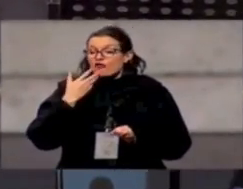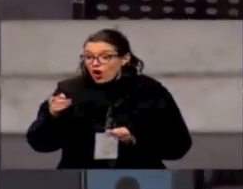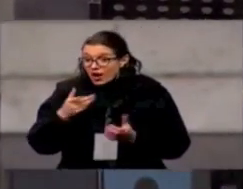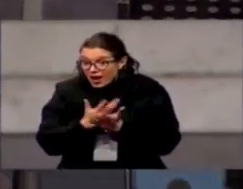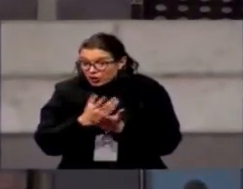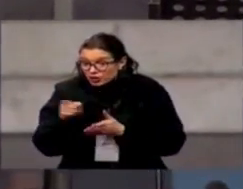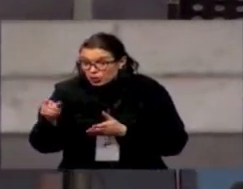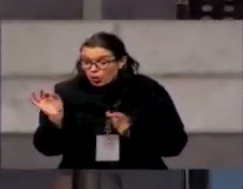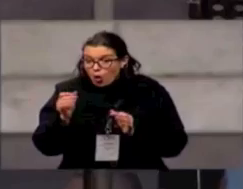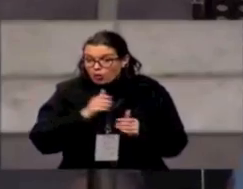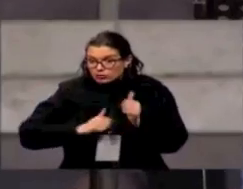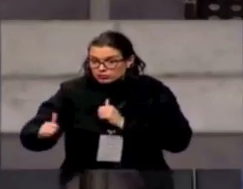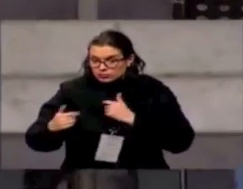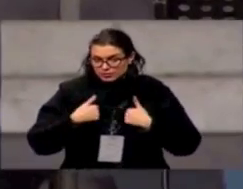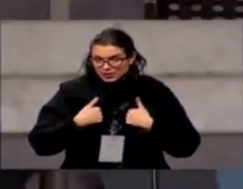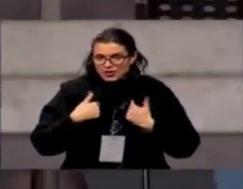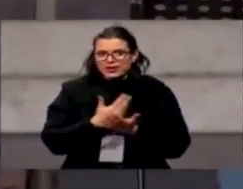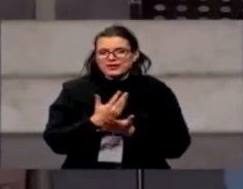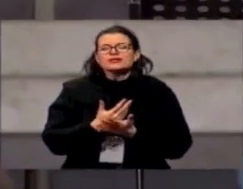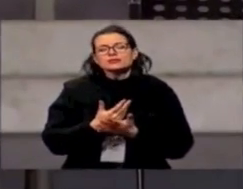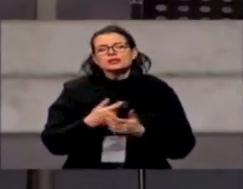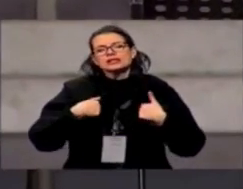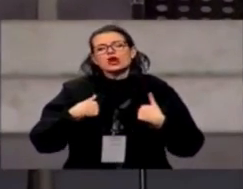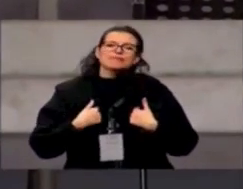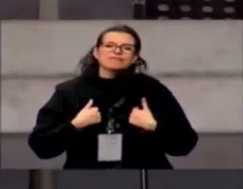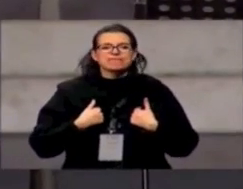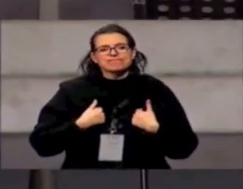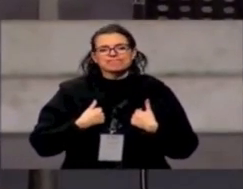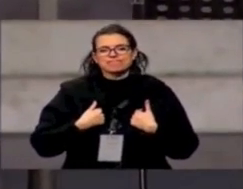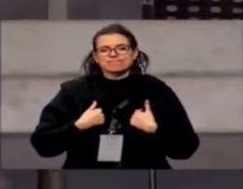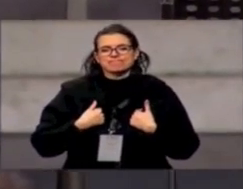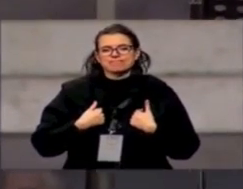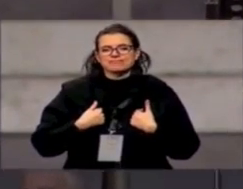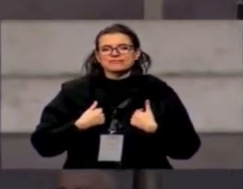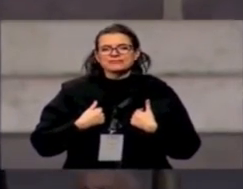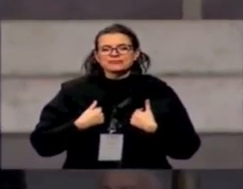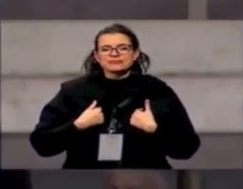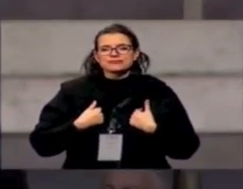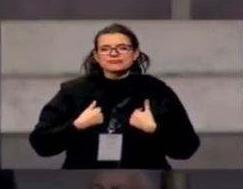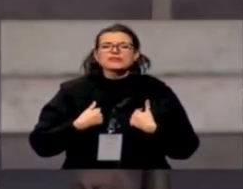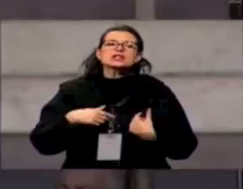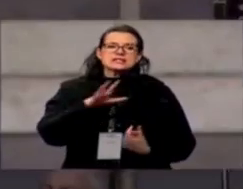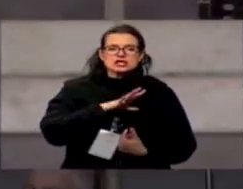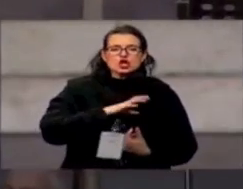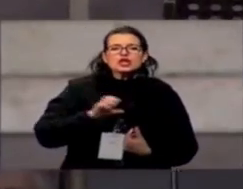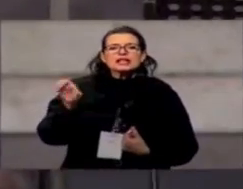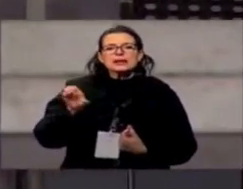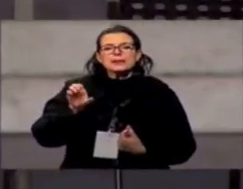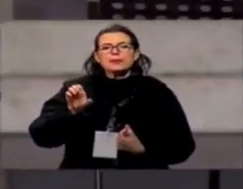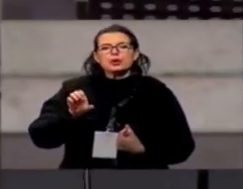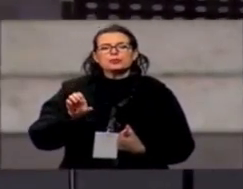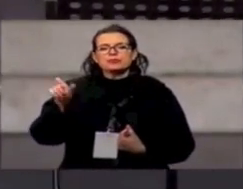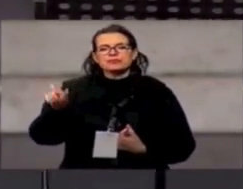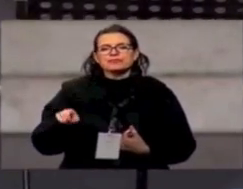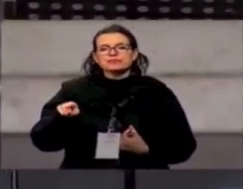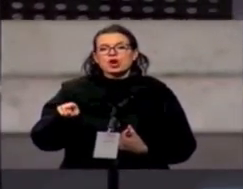io la racconto io signora dippo lei ha